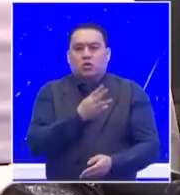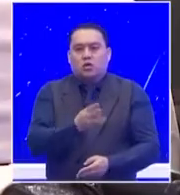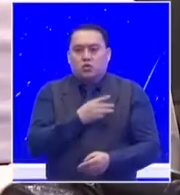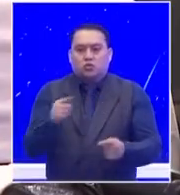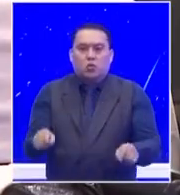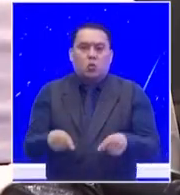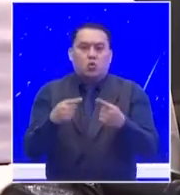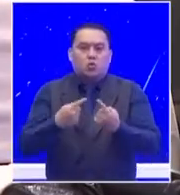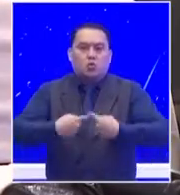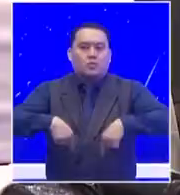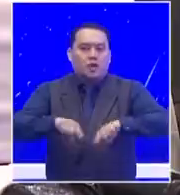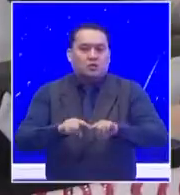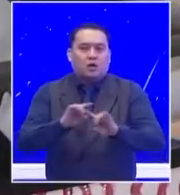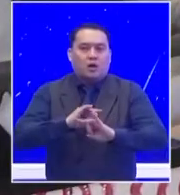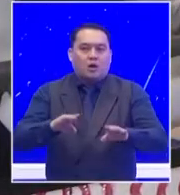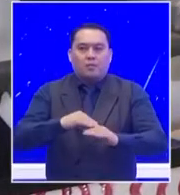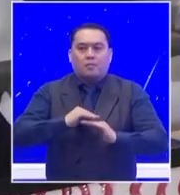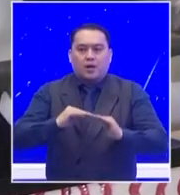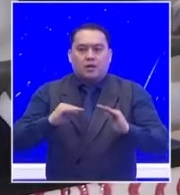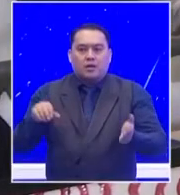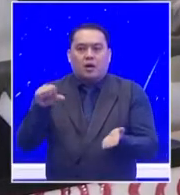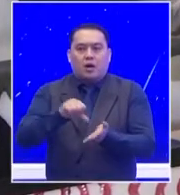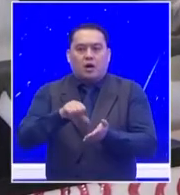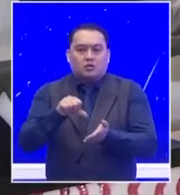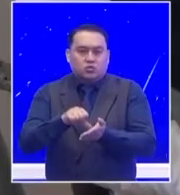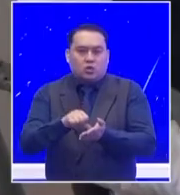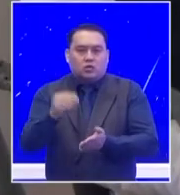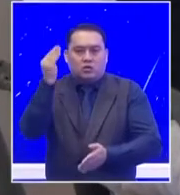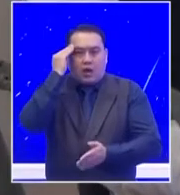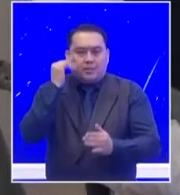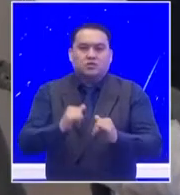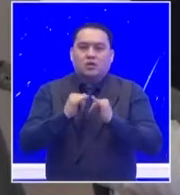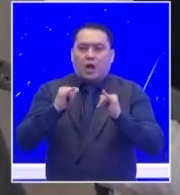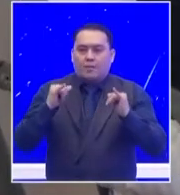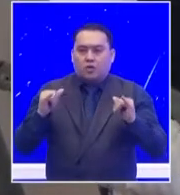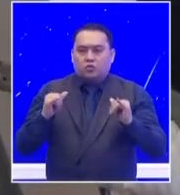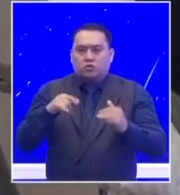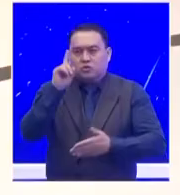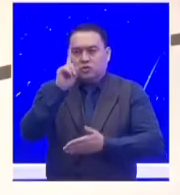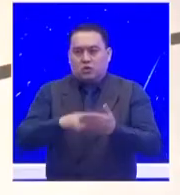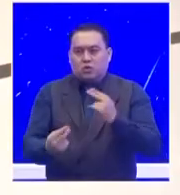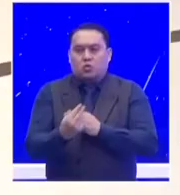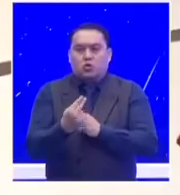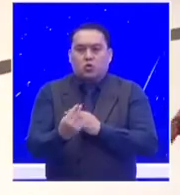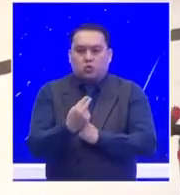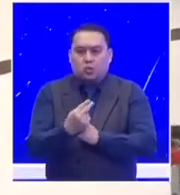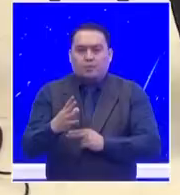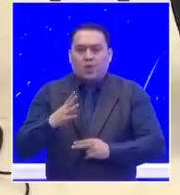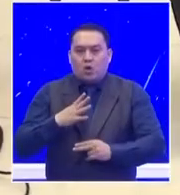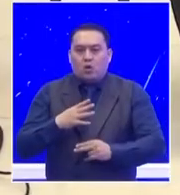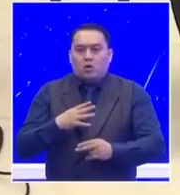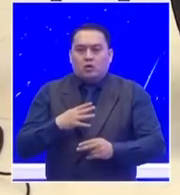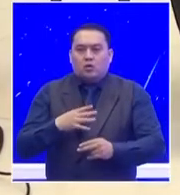ояту. Ұйымдастырушылардың айтуынша Бала әлемі қатысушыларының дарынын дамытып, сахнада сенімділікке ие болуға баулиды.